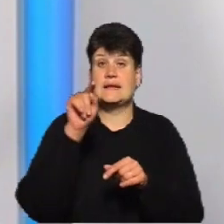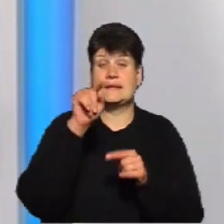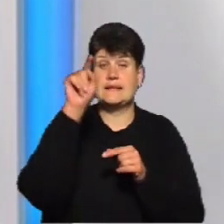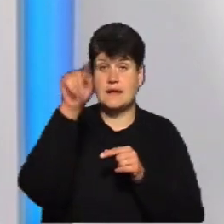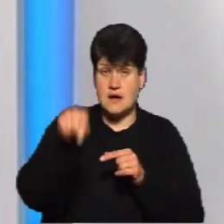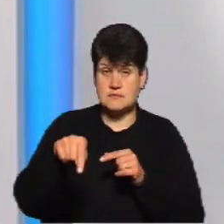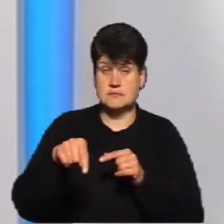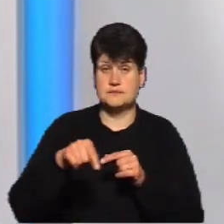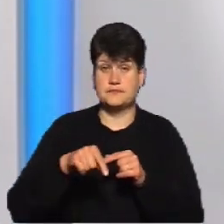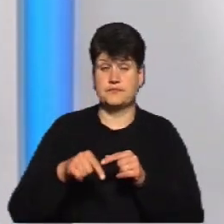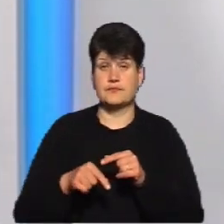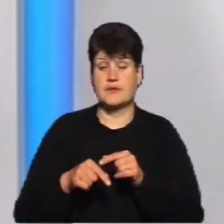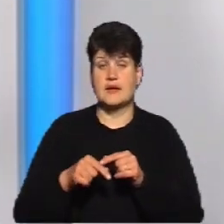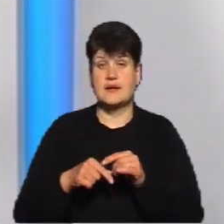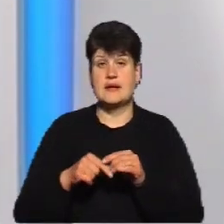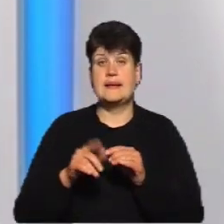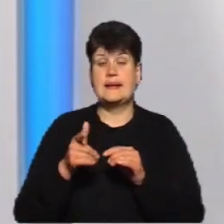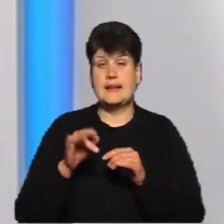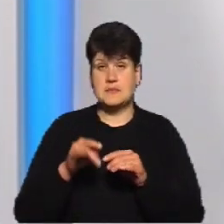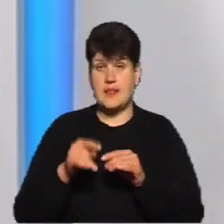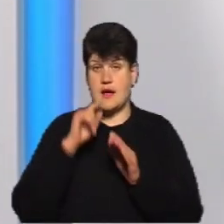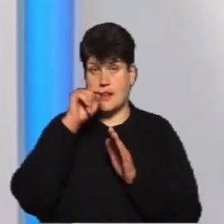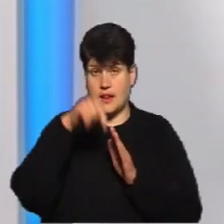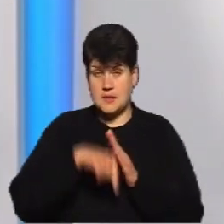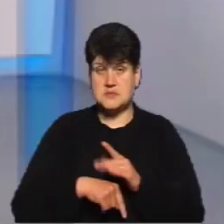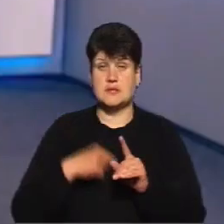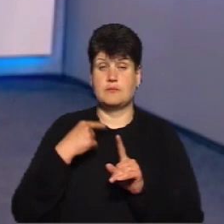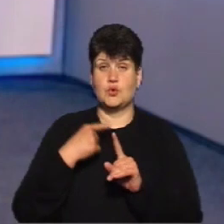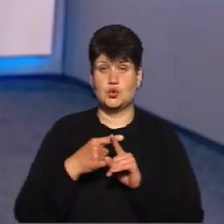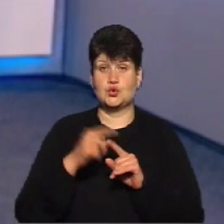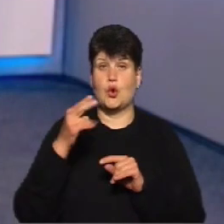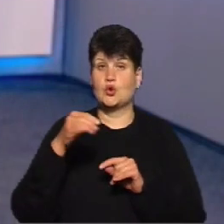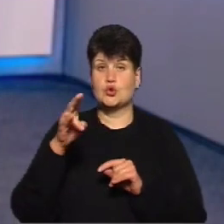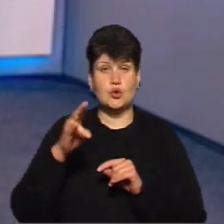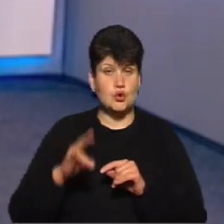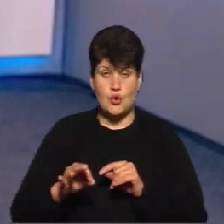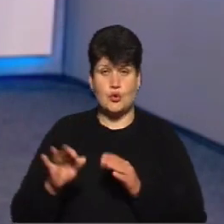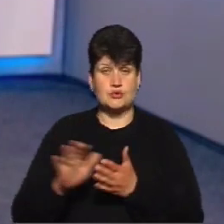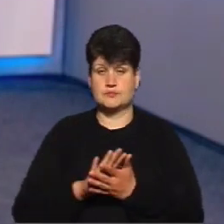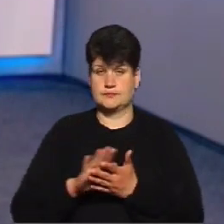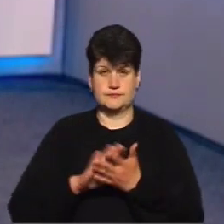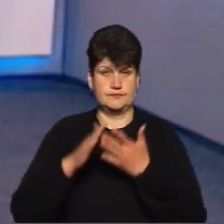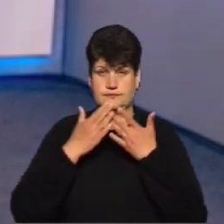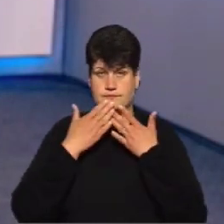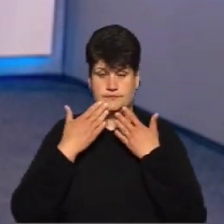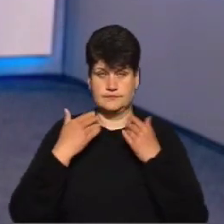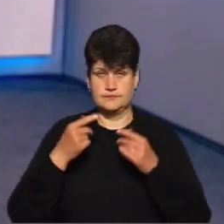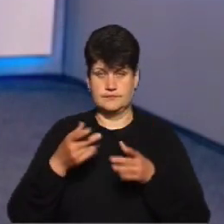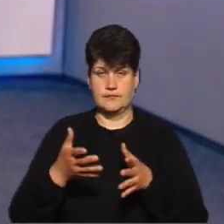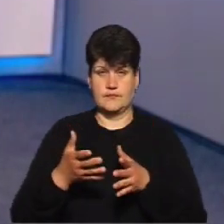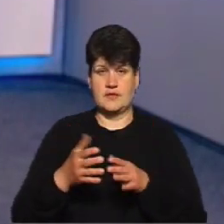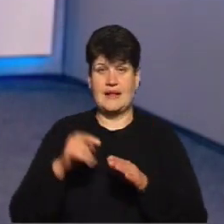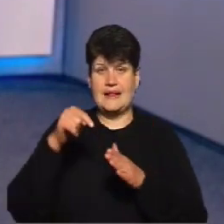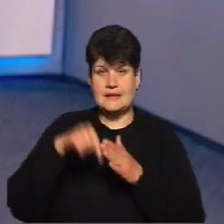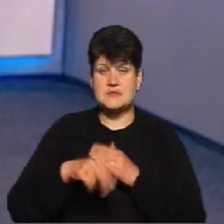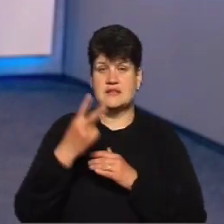глибша і небезпечна. І відповідно, дно не очищене, хоча там все одно глибше як 2 метри людина буде